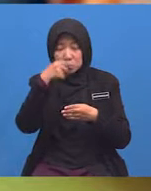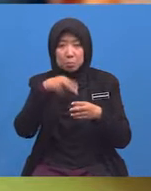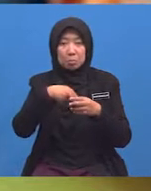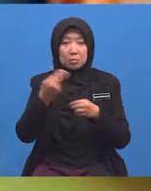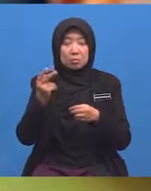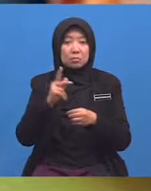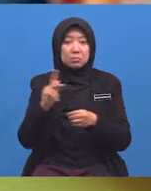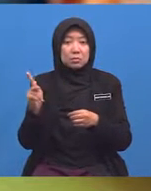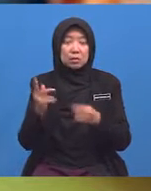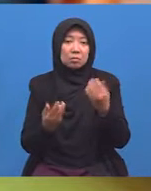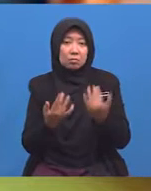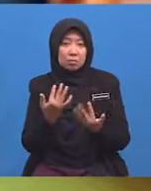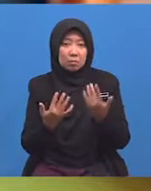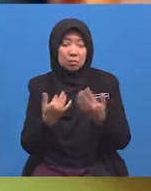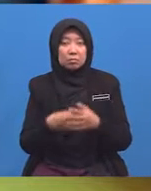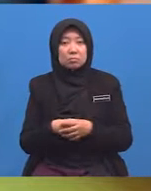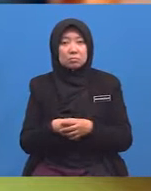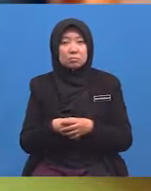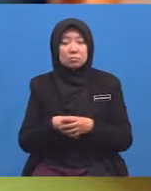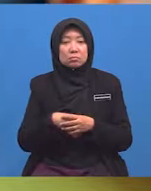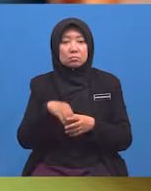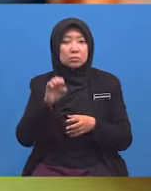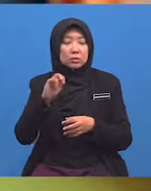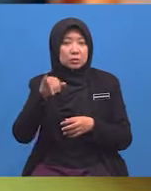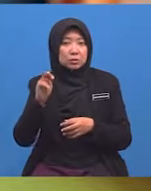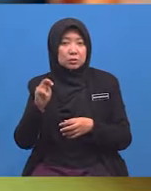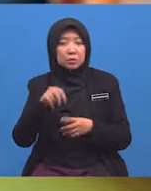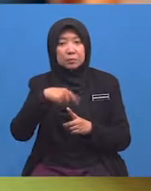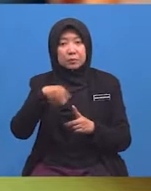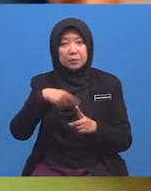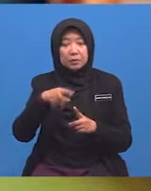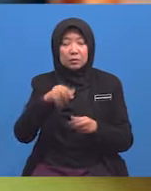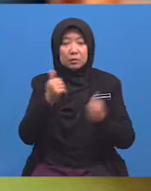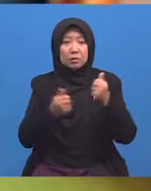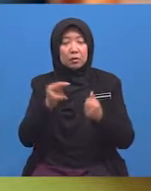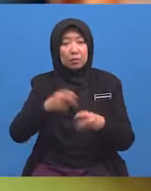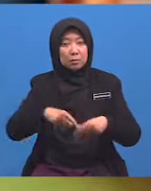menghasilkan pembakaran enjin apabila kenderaan bergerak.